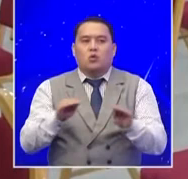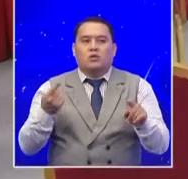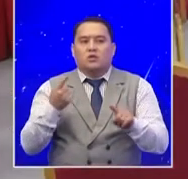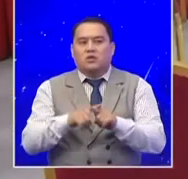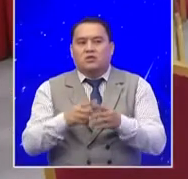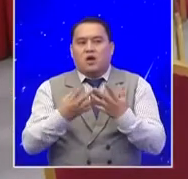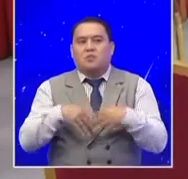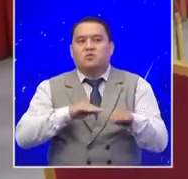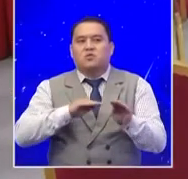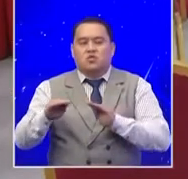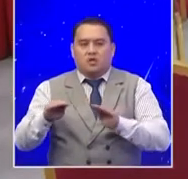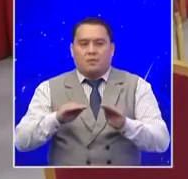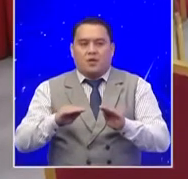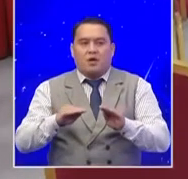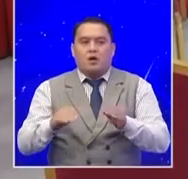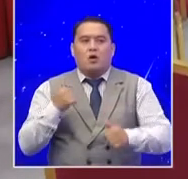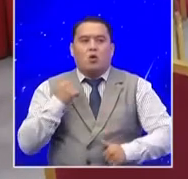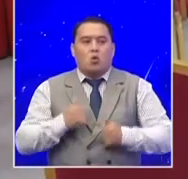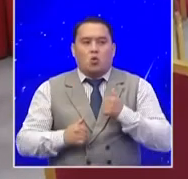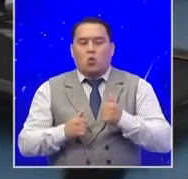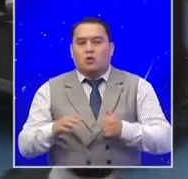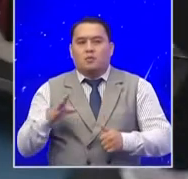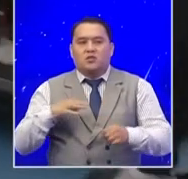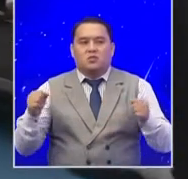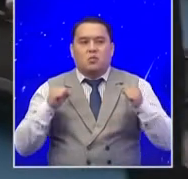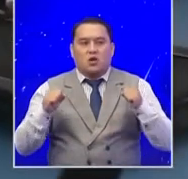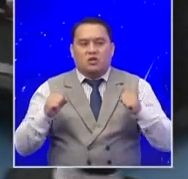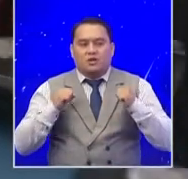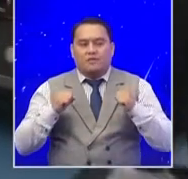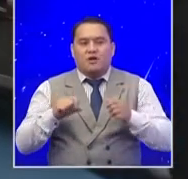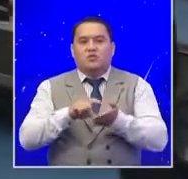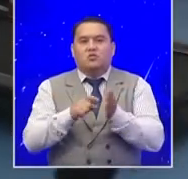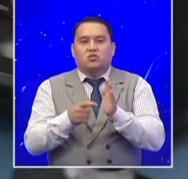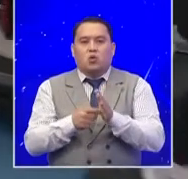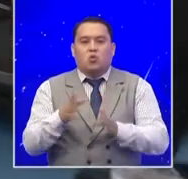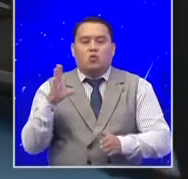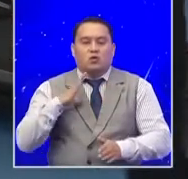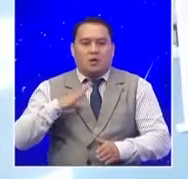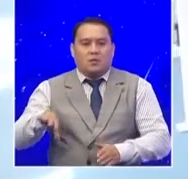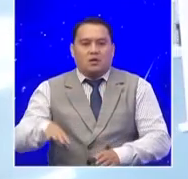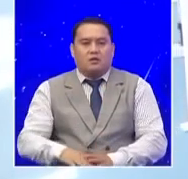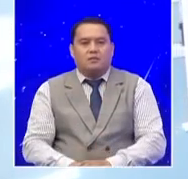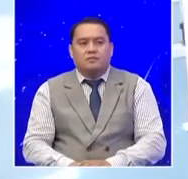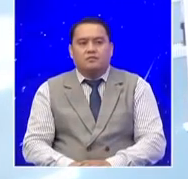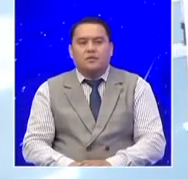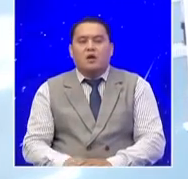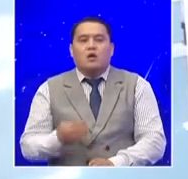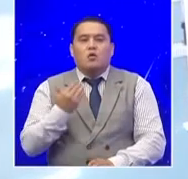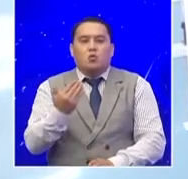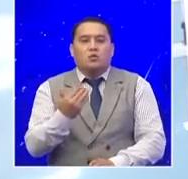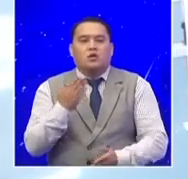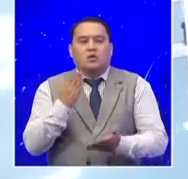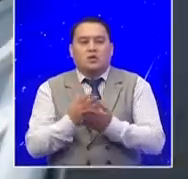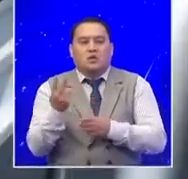технической оснащенности. Предметом гордости для сельчан стал спортивный зал, которого раньше у них и вовсе не было. Тем более, что теперь у